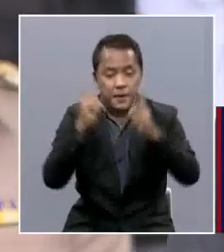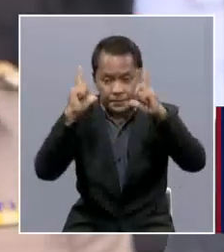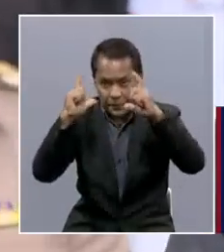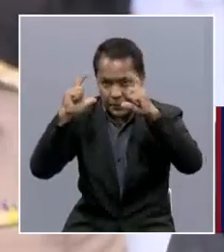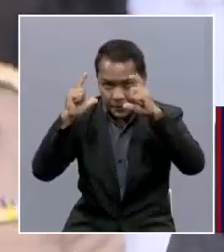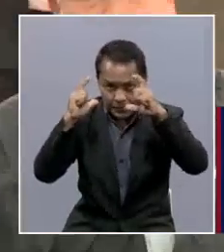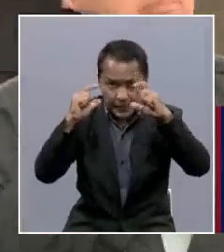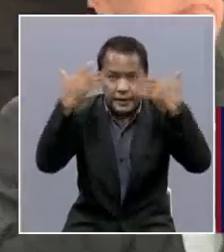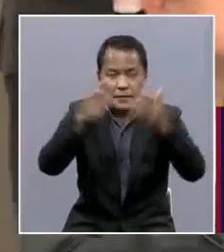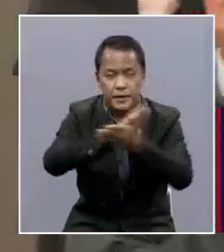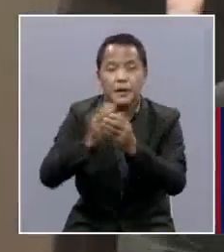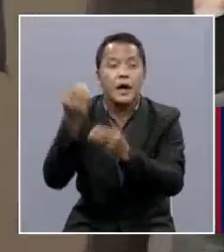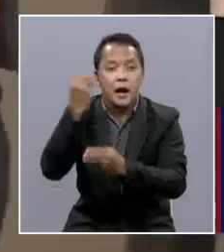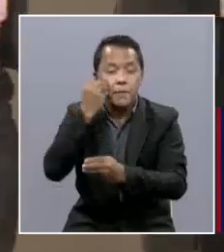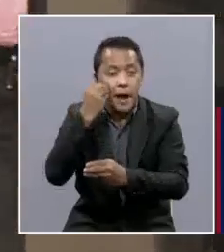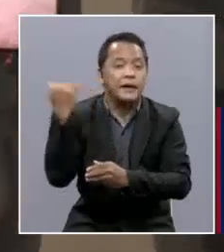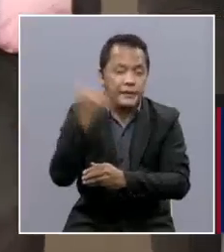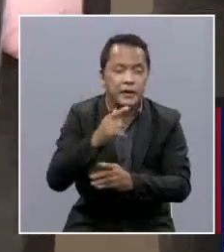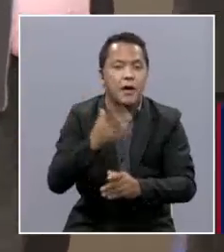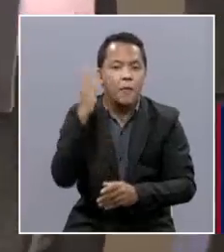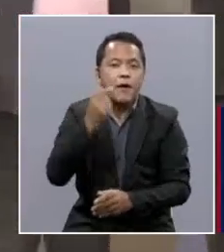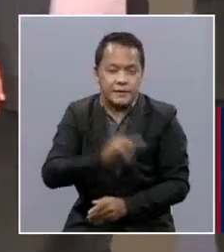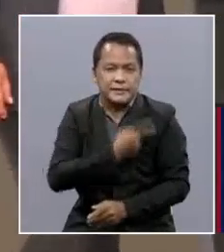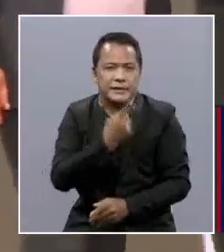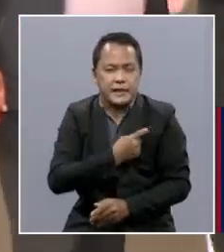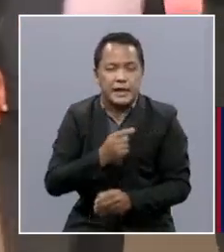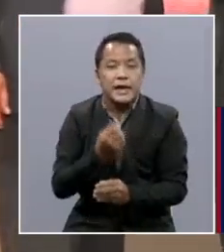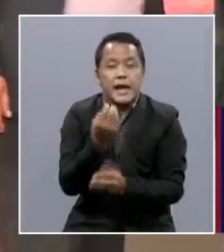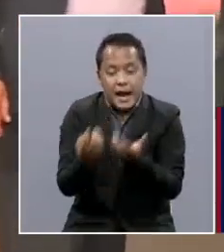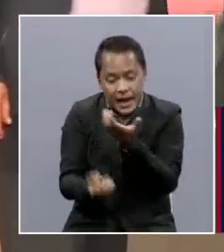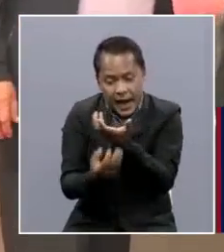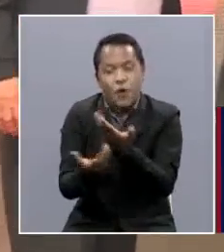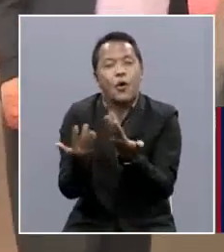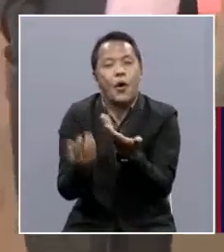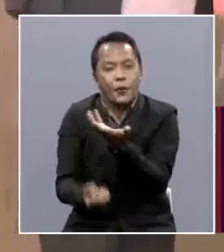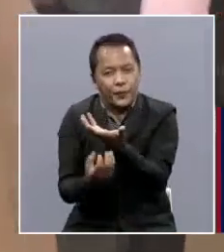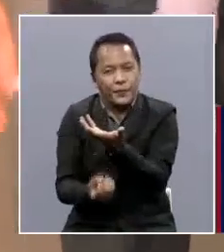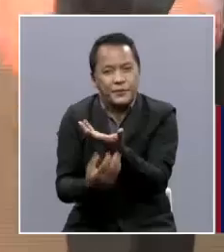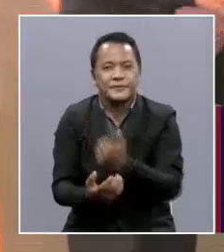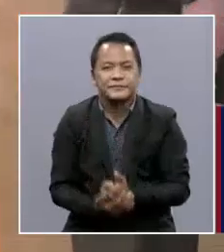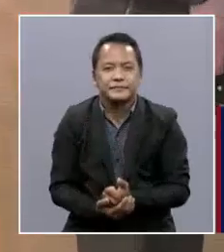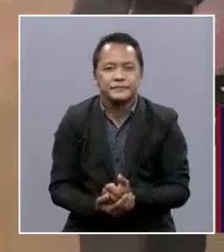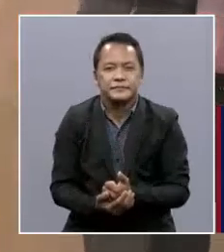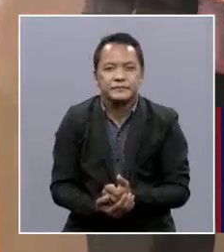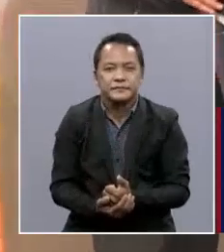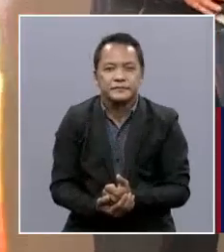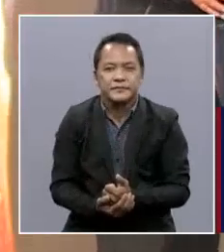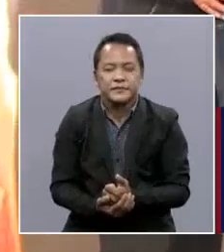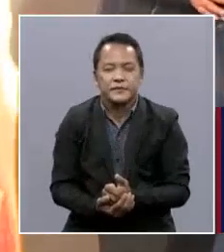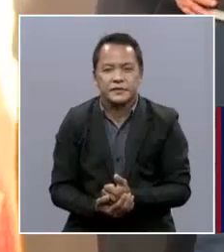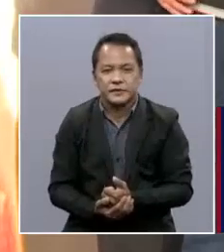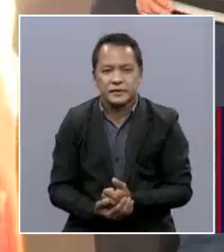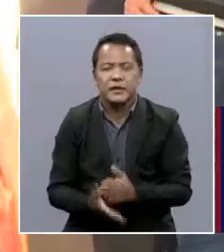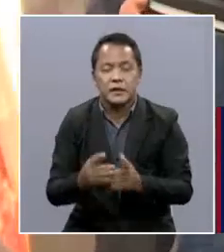เป็นที่ระลึกกันไว้นะครับว่าลูกๆกลับมาบ้านแล้วพ่อดีใจมากเลยครับหุงข้าวรอเอาไว้แล้วอันที่จริงผู้กอง